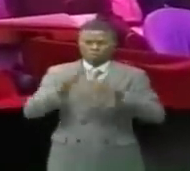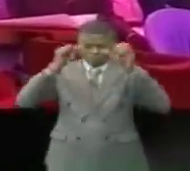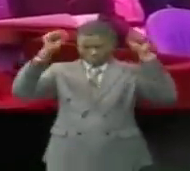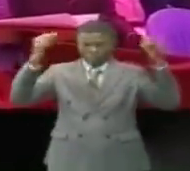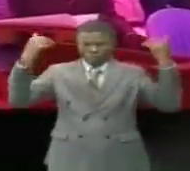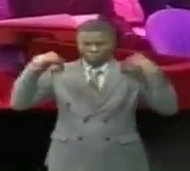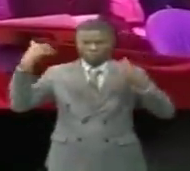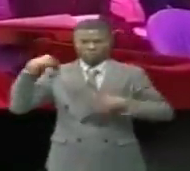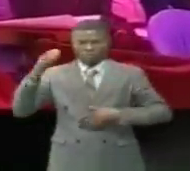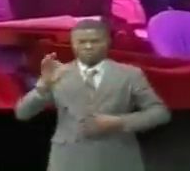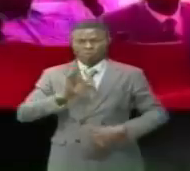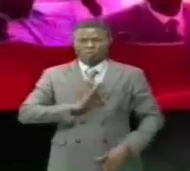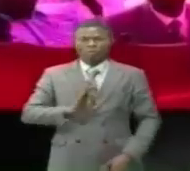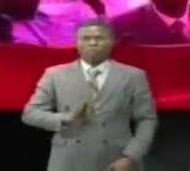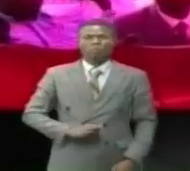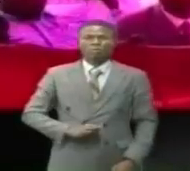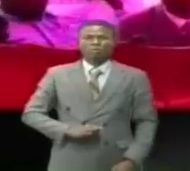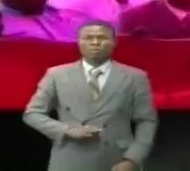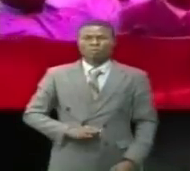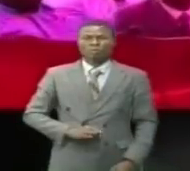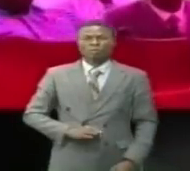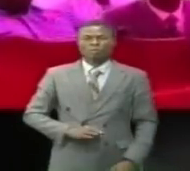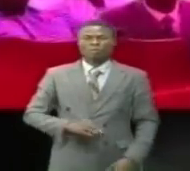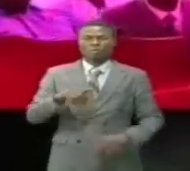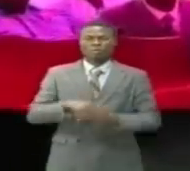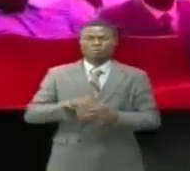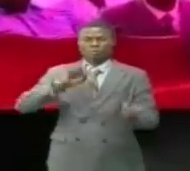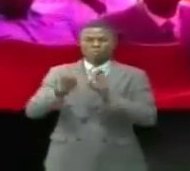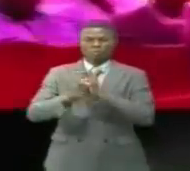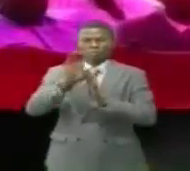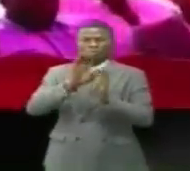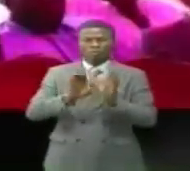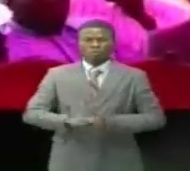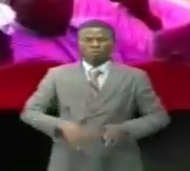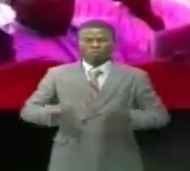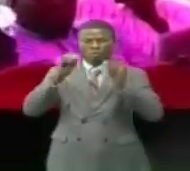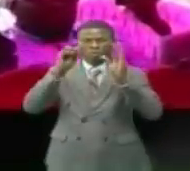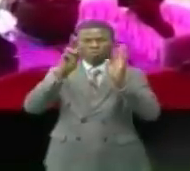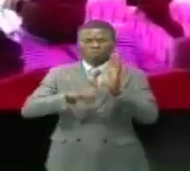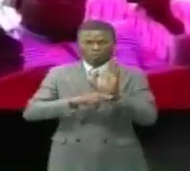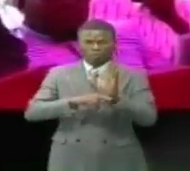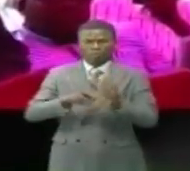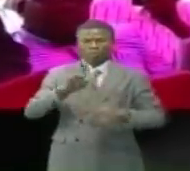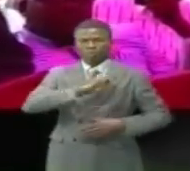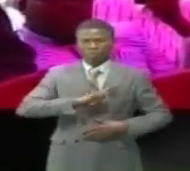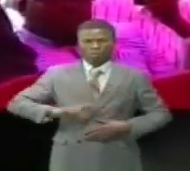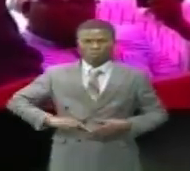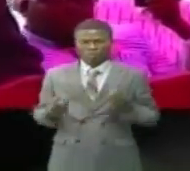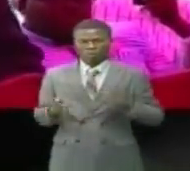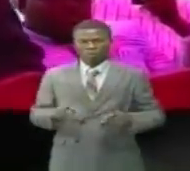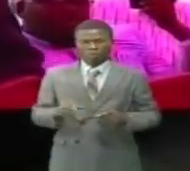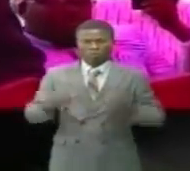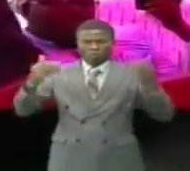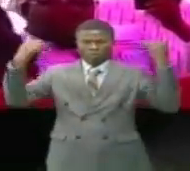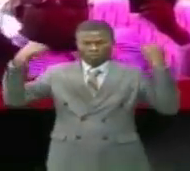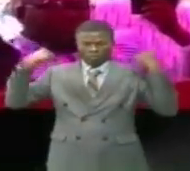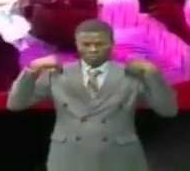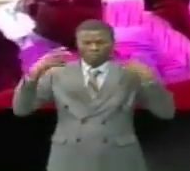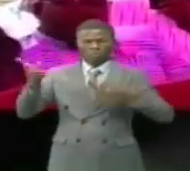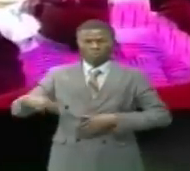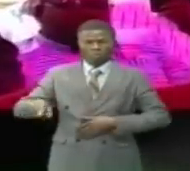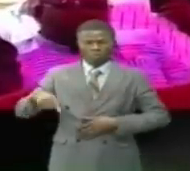chef de l'État, Félix Antoine Tshisekedi Tshilombo, dans l'amélioration des conditions des enseignements en RDC. Le chef de